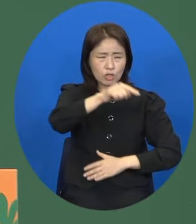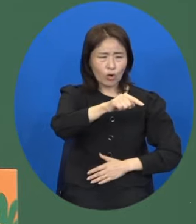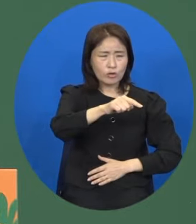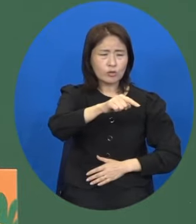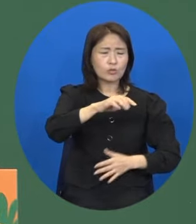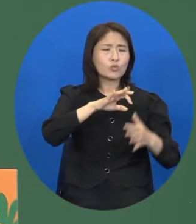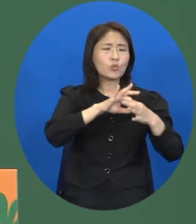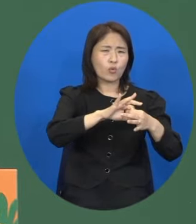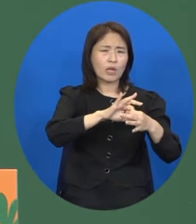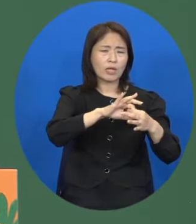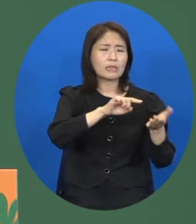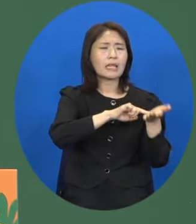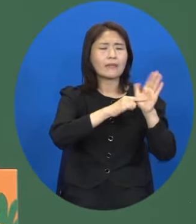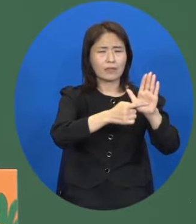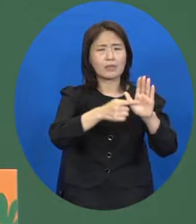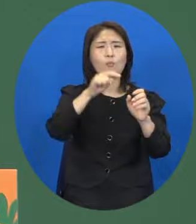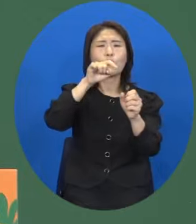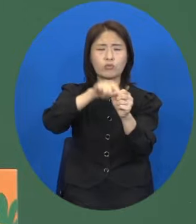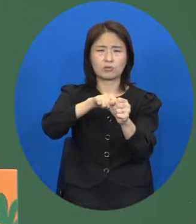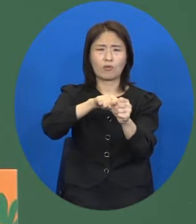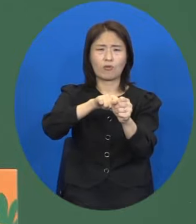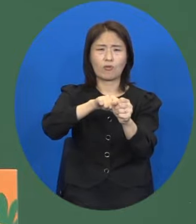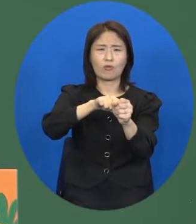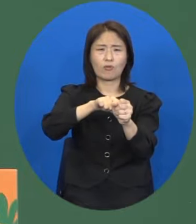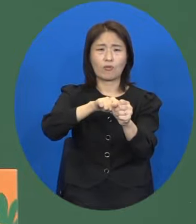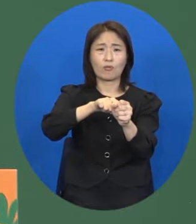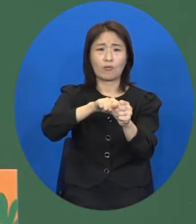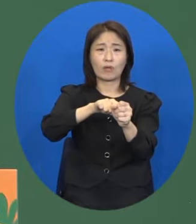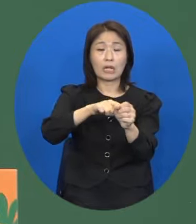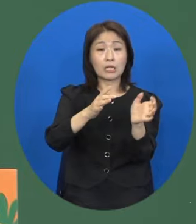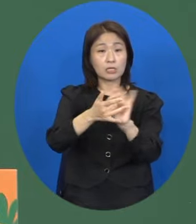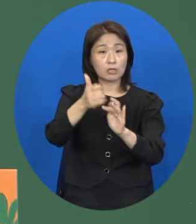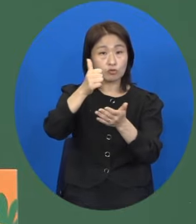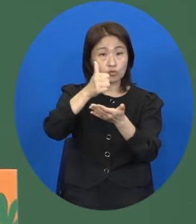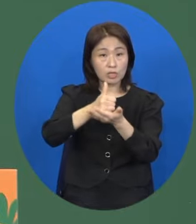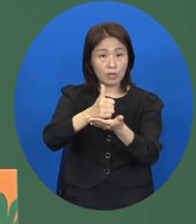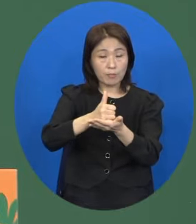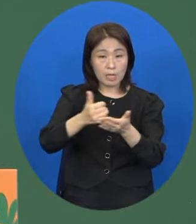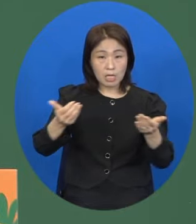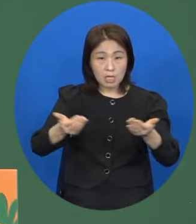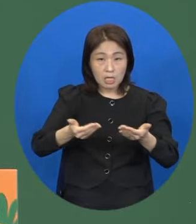하심이라고 이야기하고 있습니다. 예수님 어떤 일 하셨습니까? 먼저